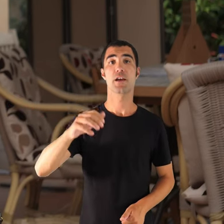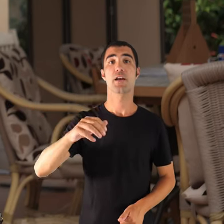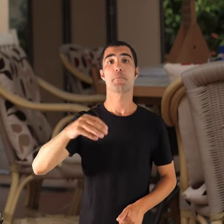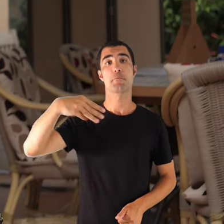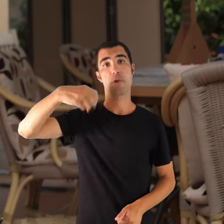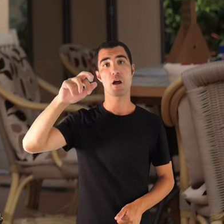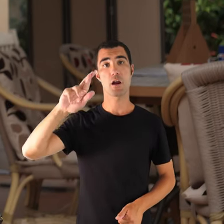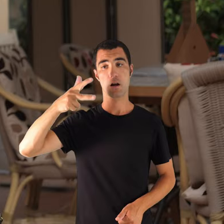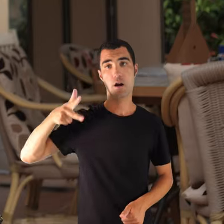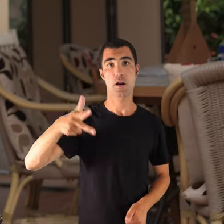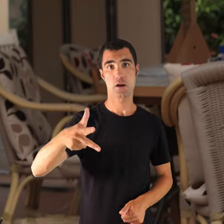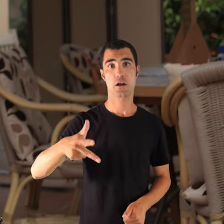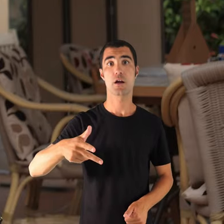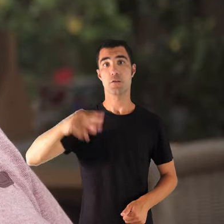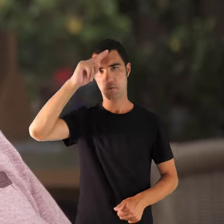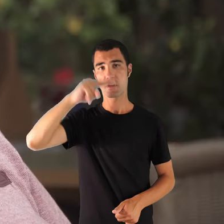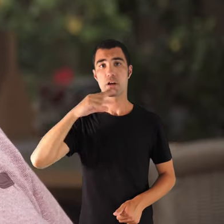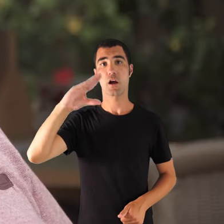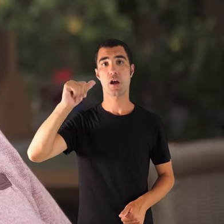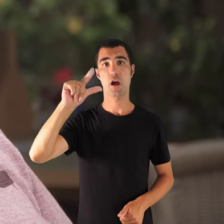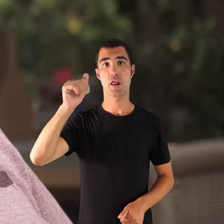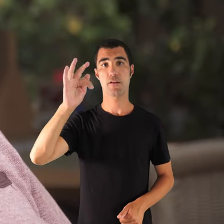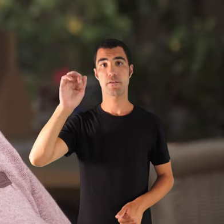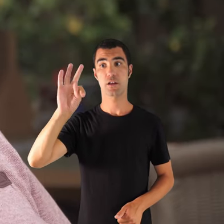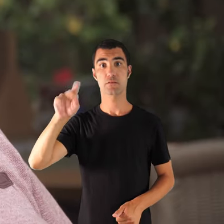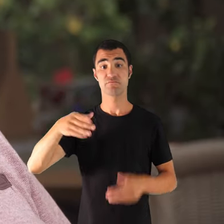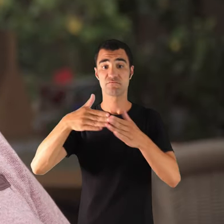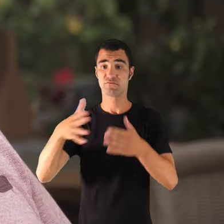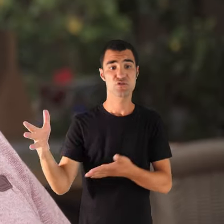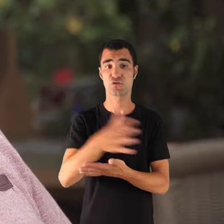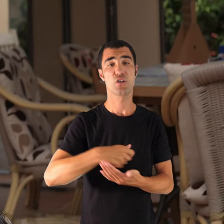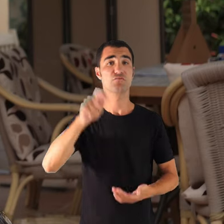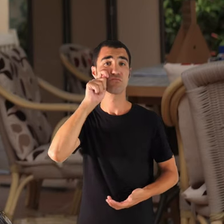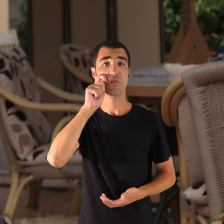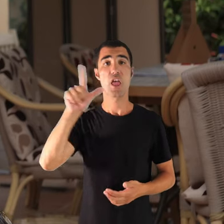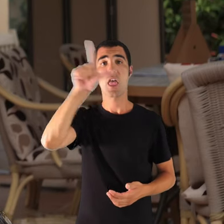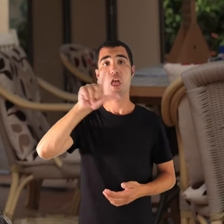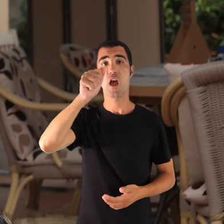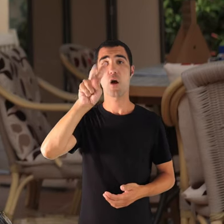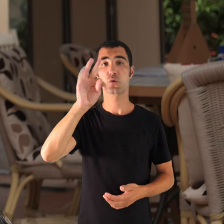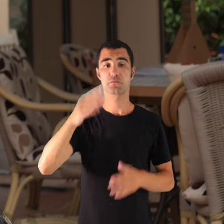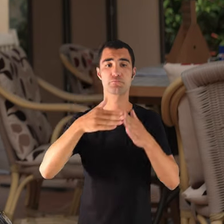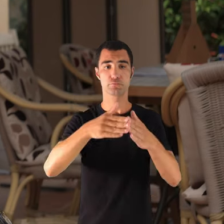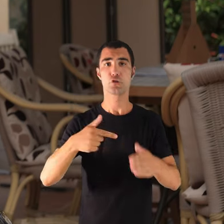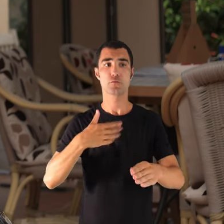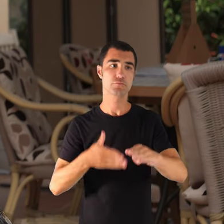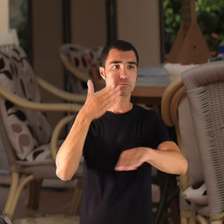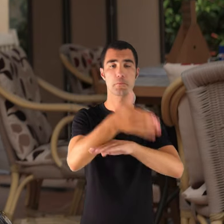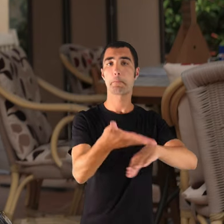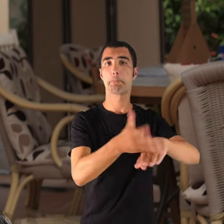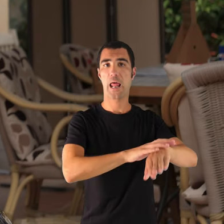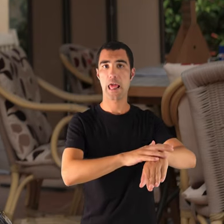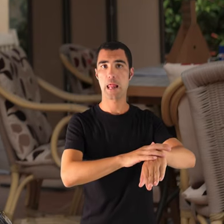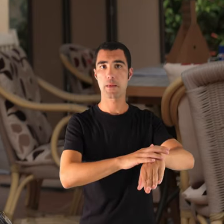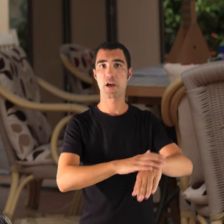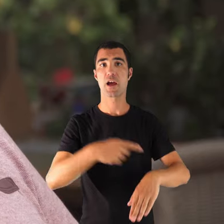Escalafat, i tenia diverses embarcacions, tot també era a base de lluts. Que em vaig anar a Palma, a fer feina a